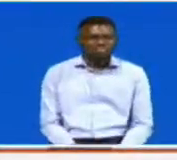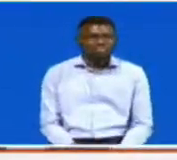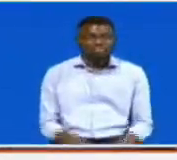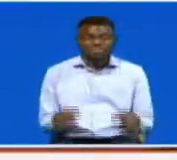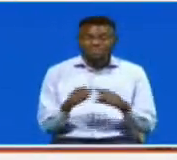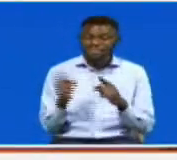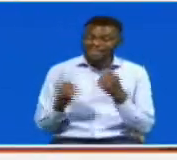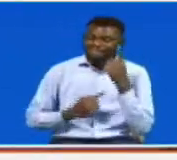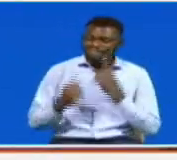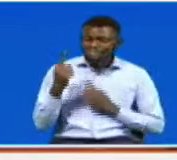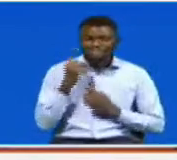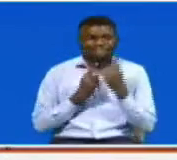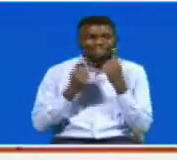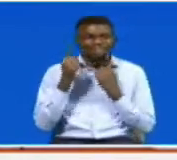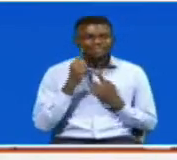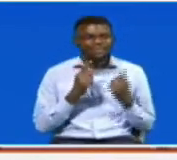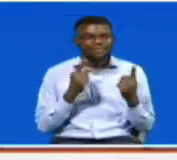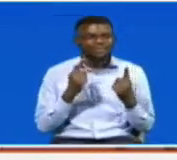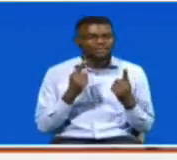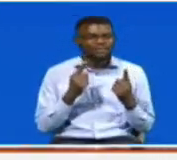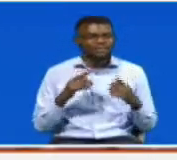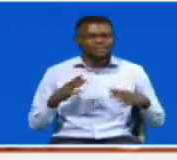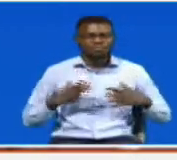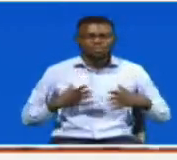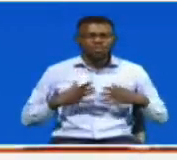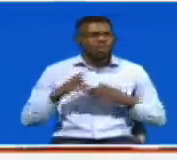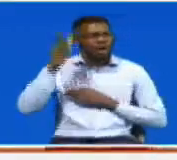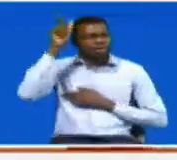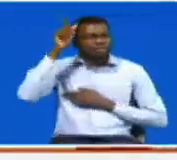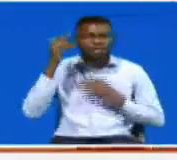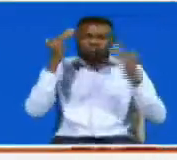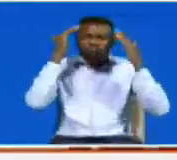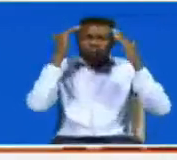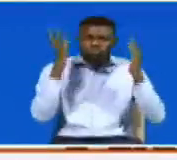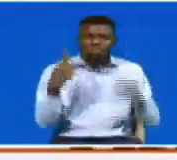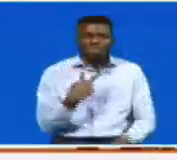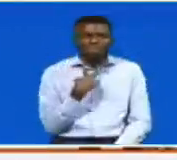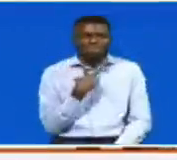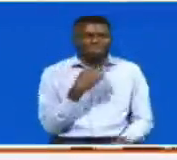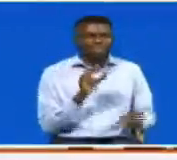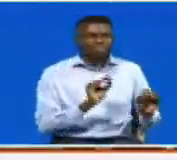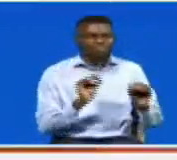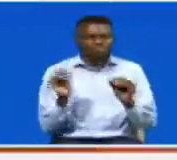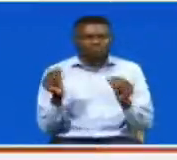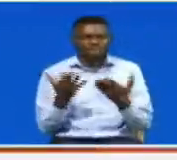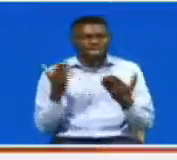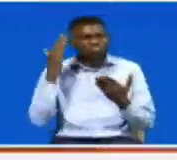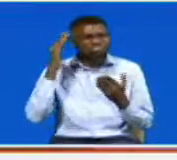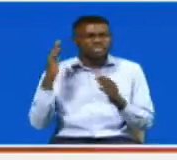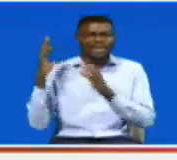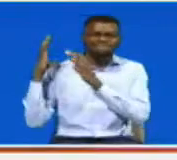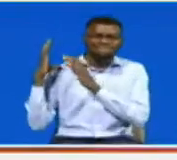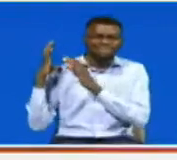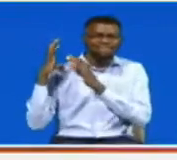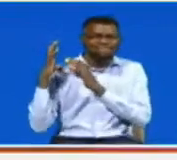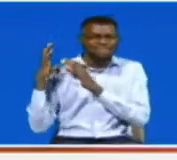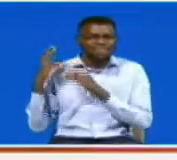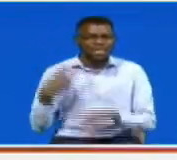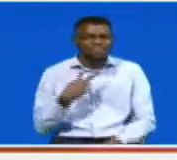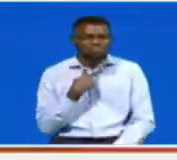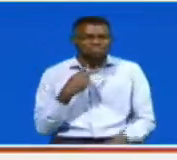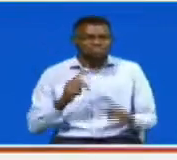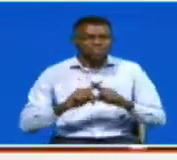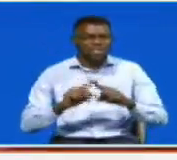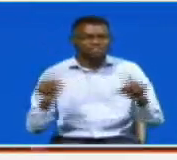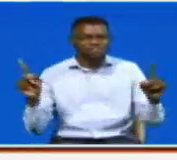Hapa ni kilio tu. Baadhi ya wanakijiji hawajui pa kwenda, kila mmoja na mzigo wake. Wito wao ni